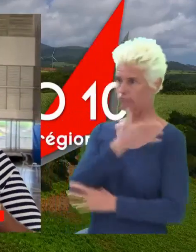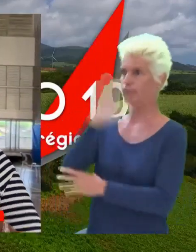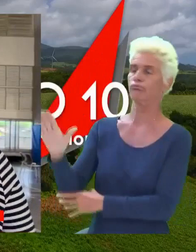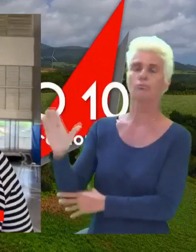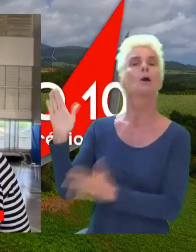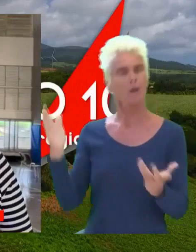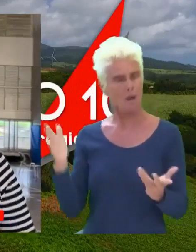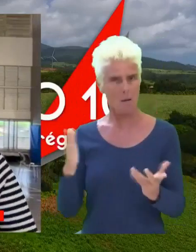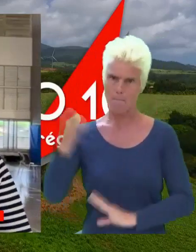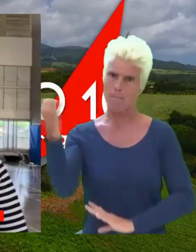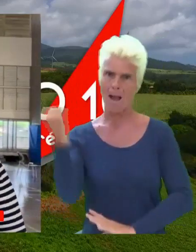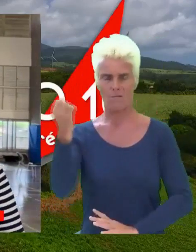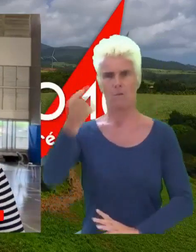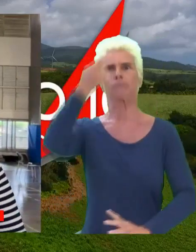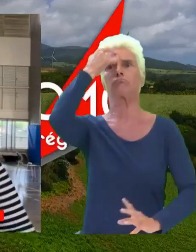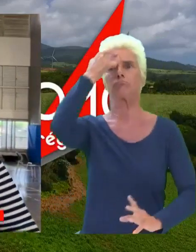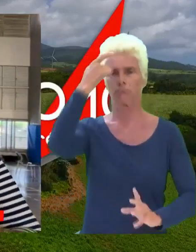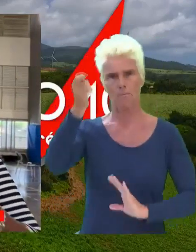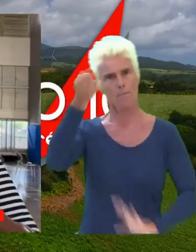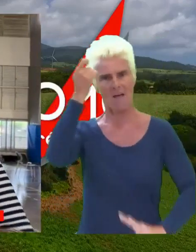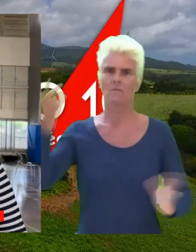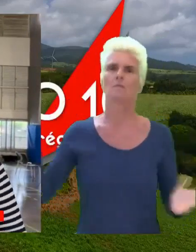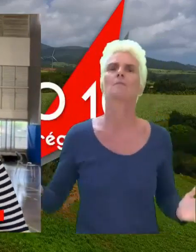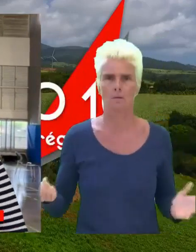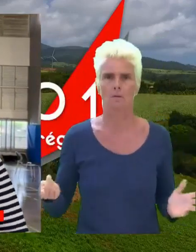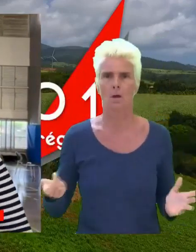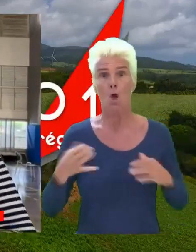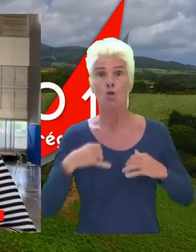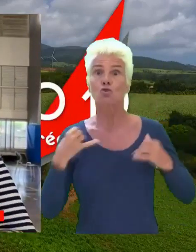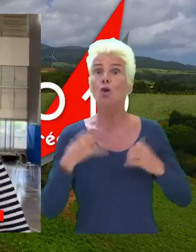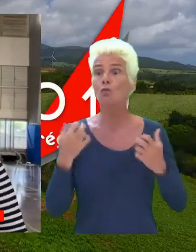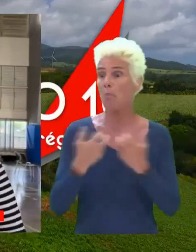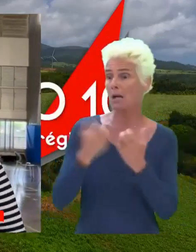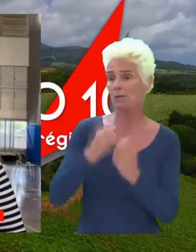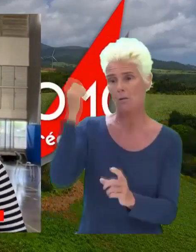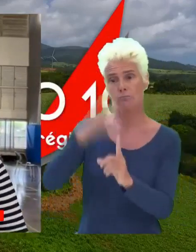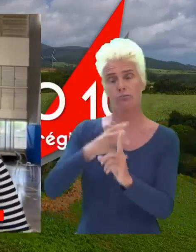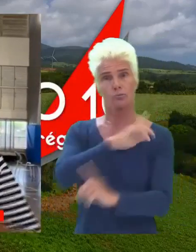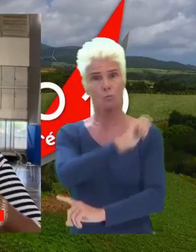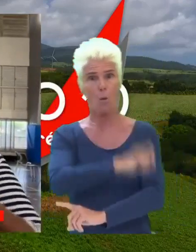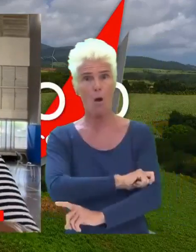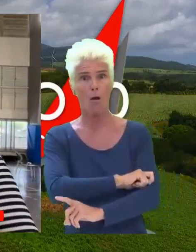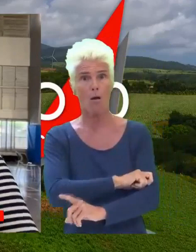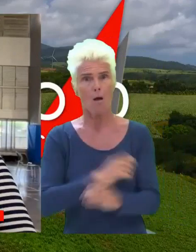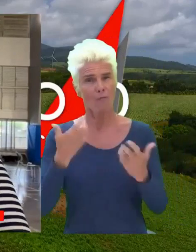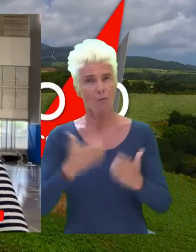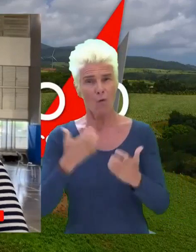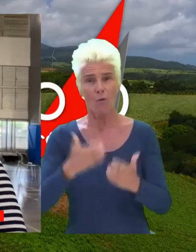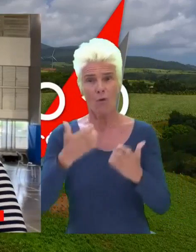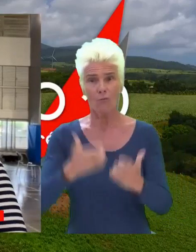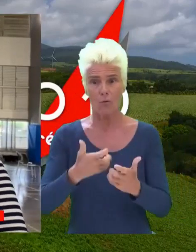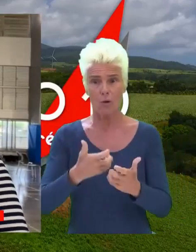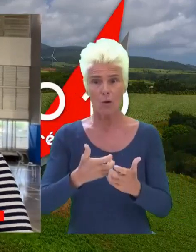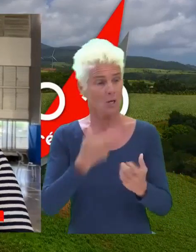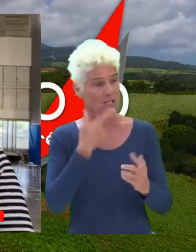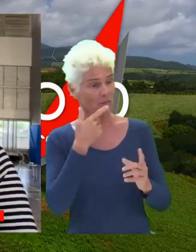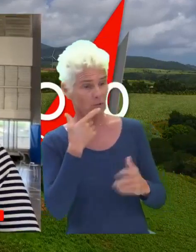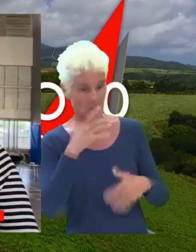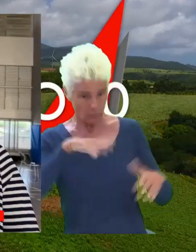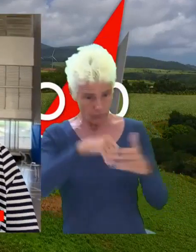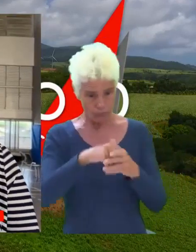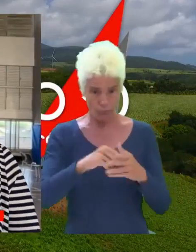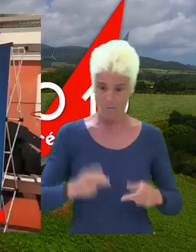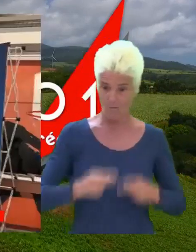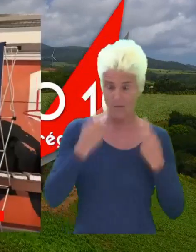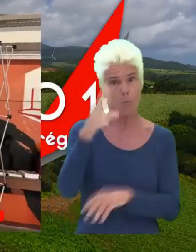tout à fait frappant voilà un jeune qui était sur un projet sportif qui rentre dans la vie professionnelle et qui se